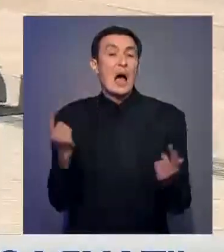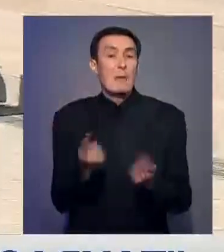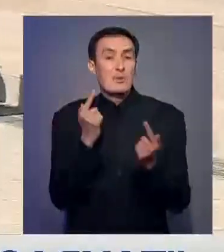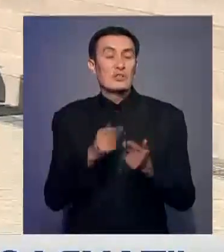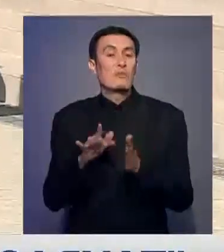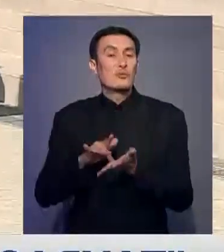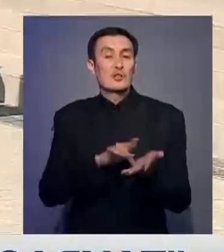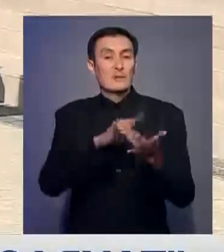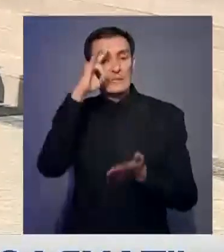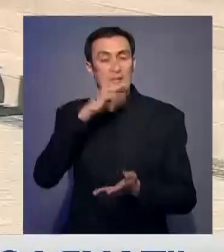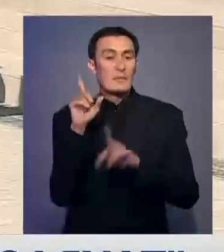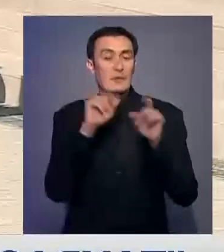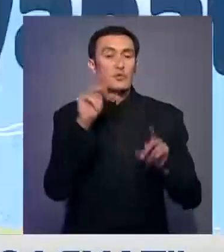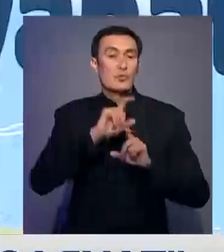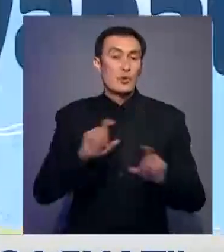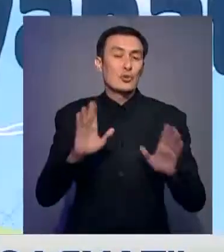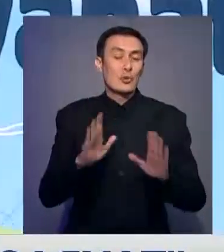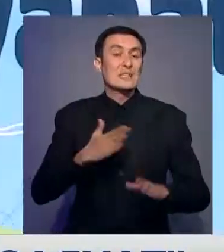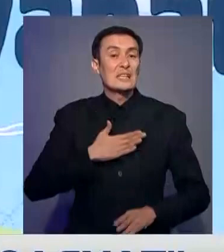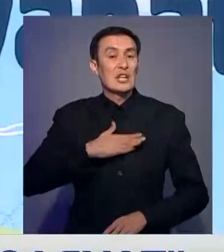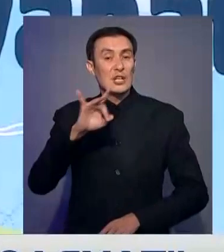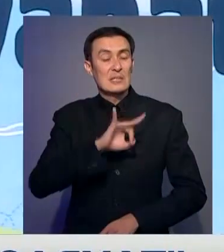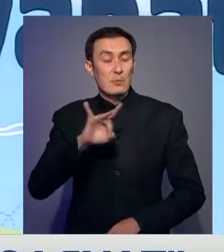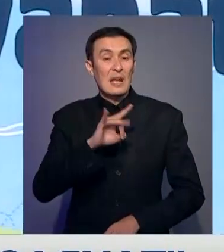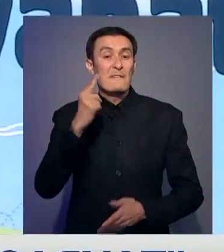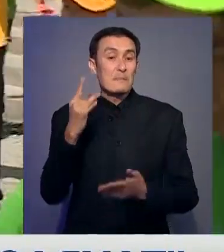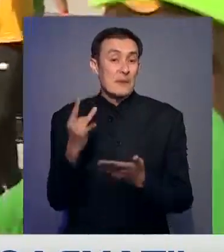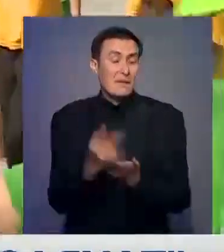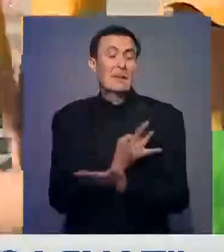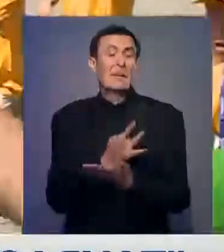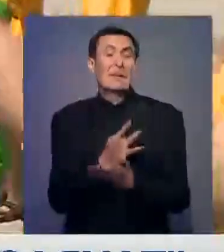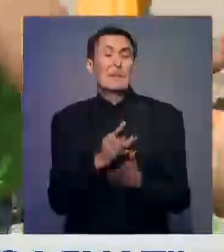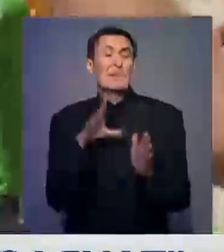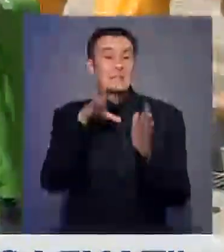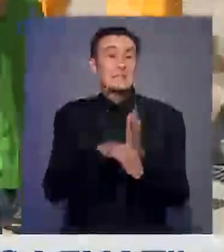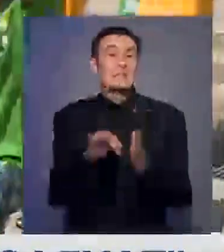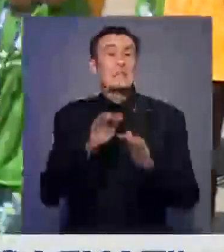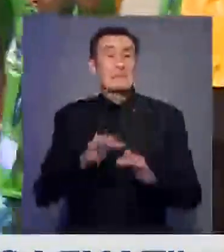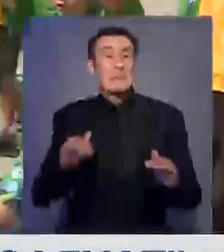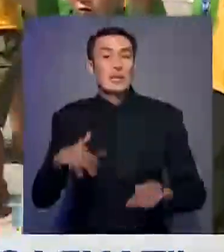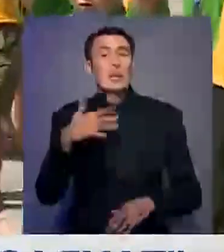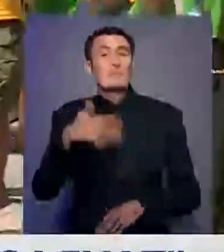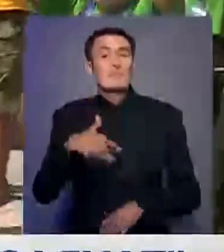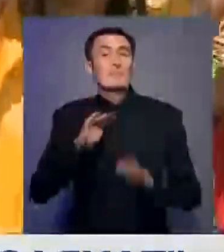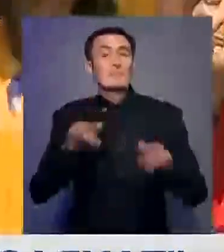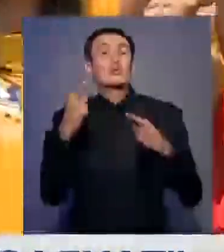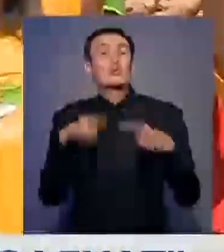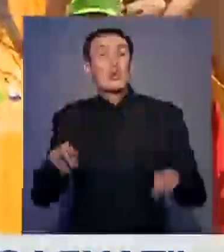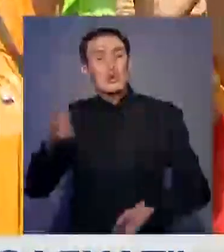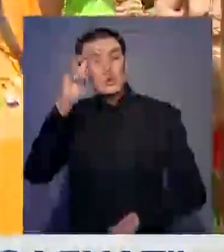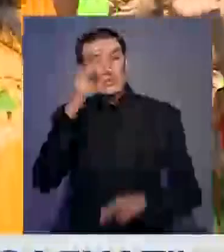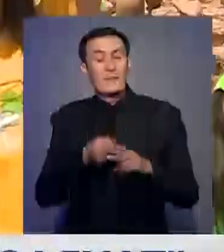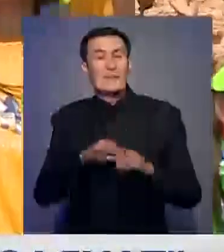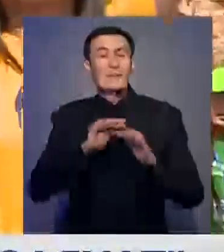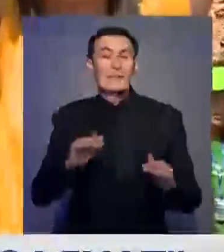в путешествия по стране отправлялись школьники только из нашей республики, а вот в этом году впервые к ним присоединились 50 ребят из других стран.